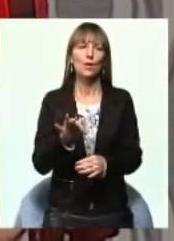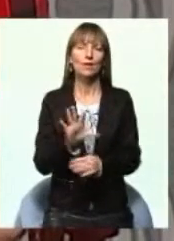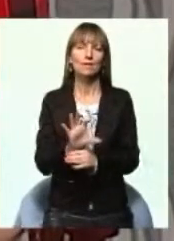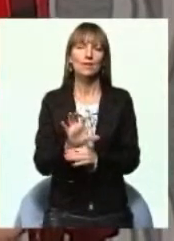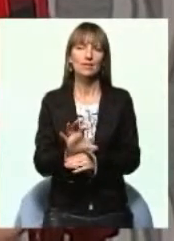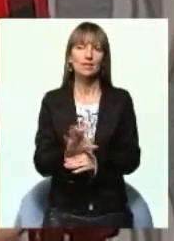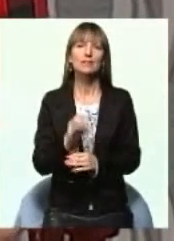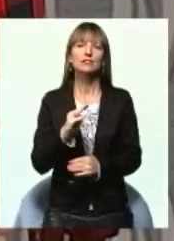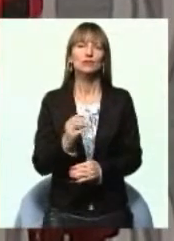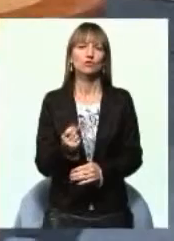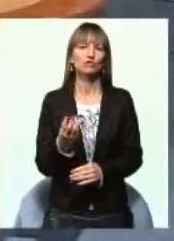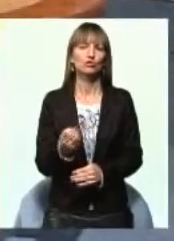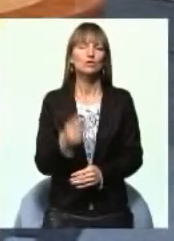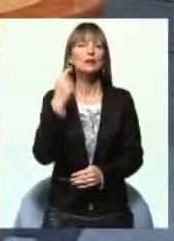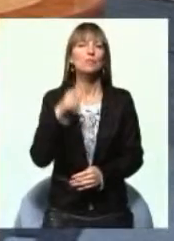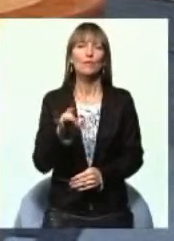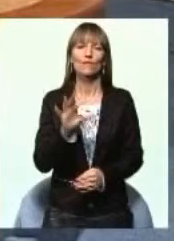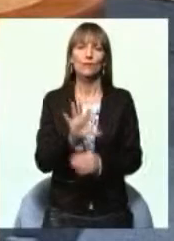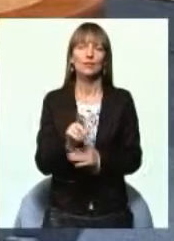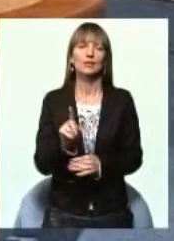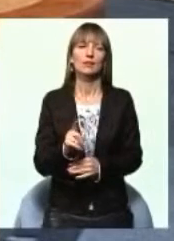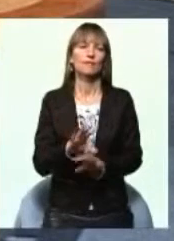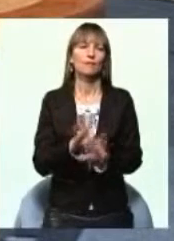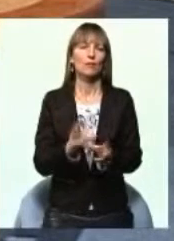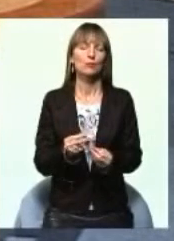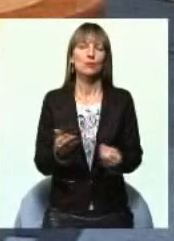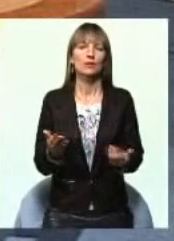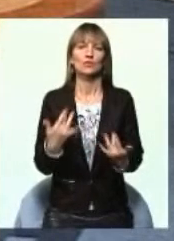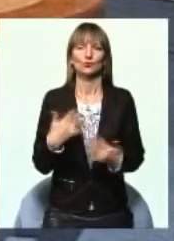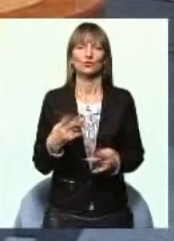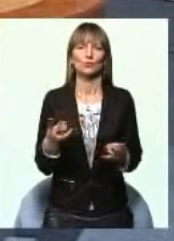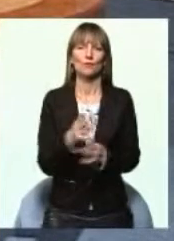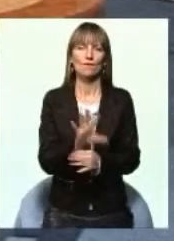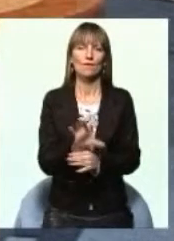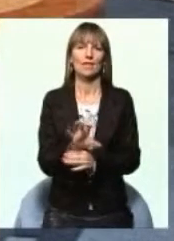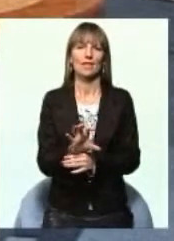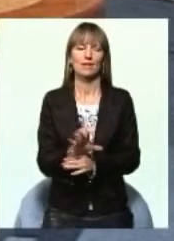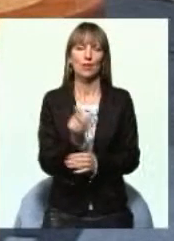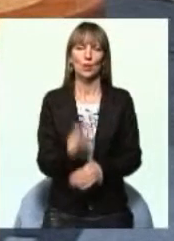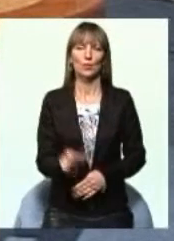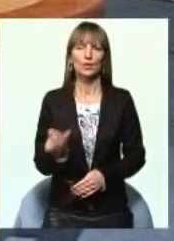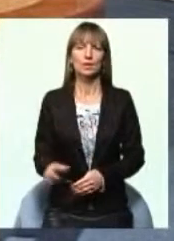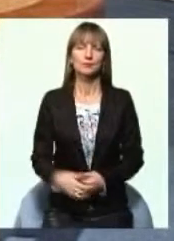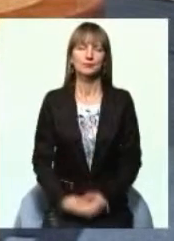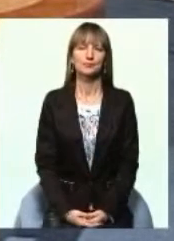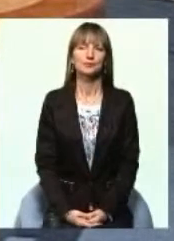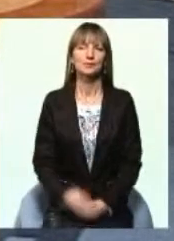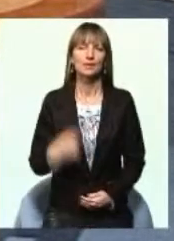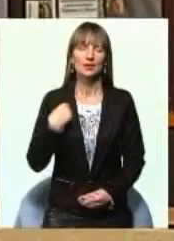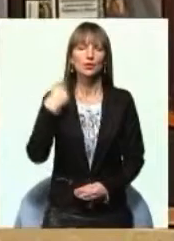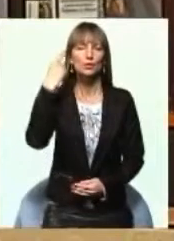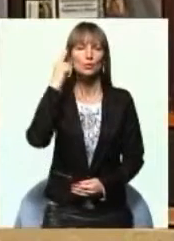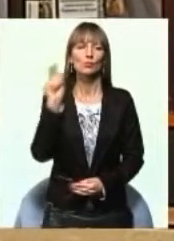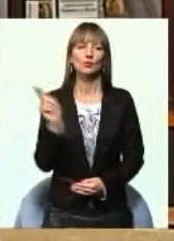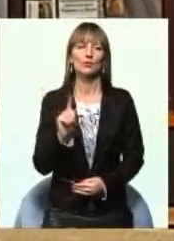фотографії. Сашо, що ти знаєш про фотографії і взагалі, яку роль у житті людства відіграють фото? Я думаю,